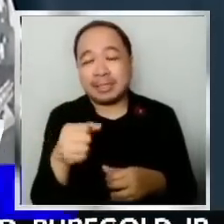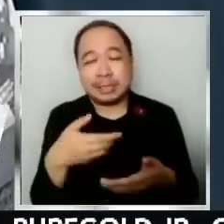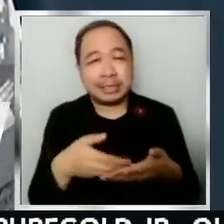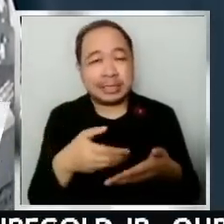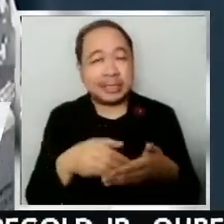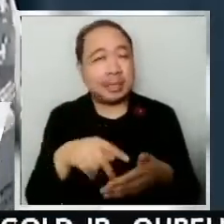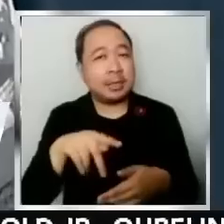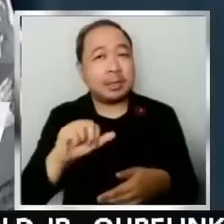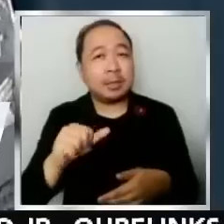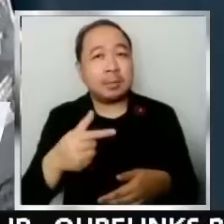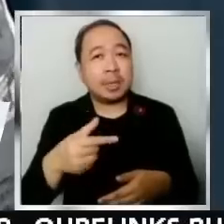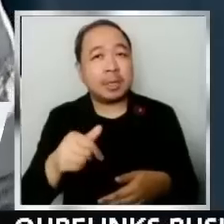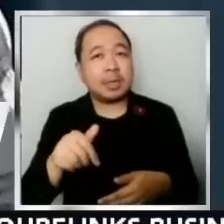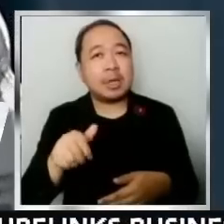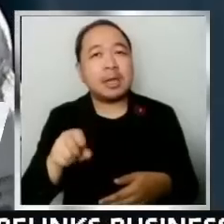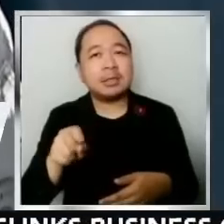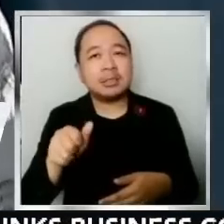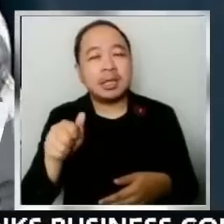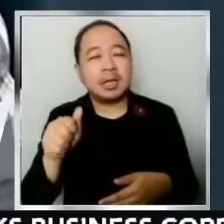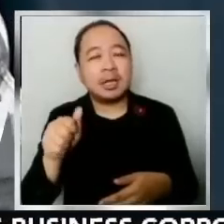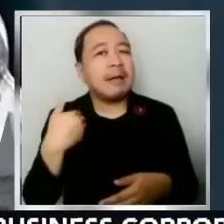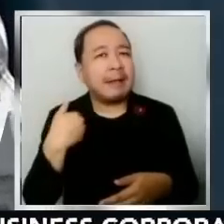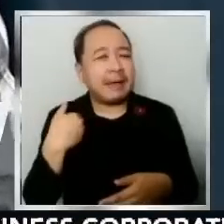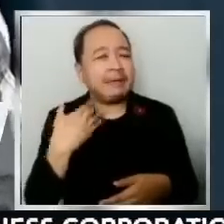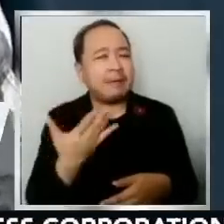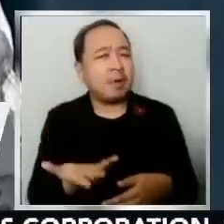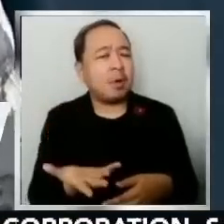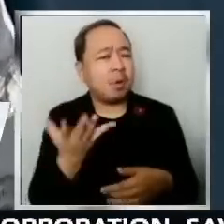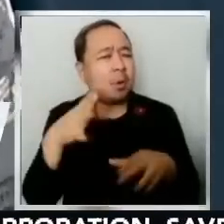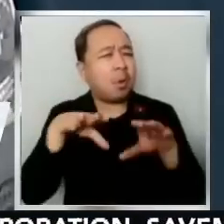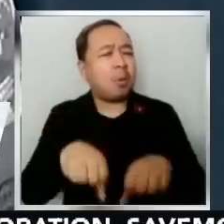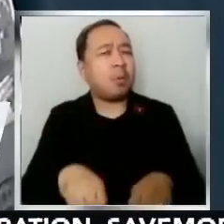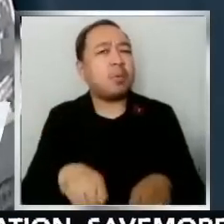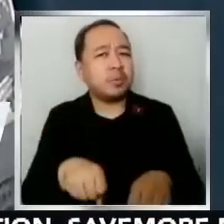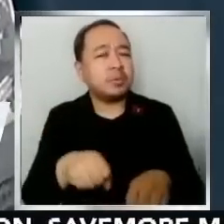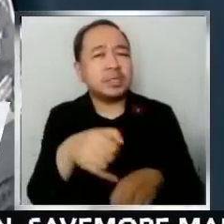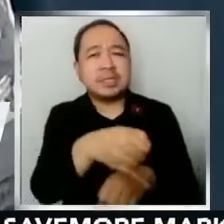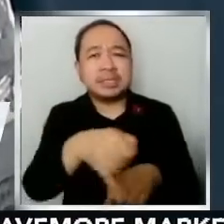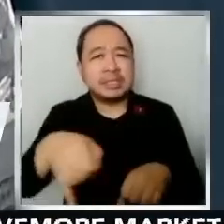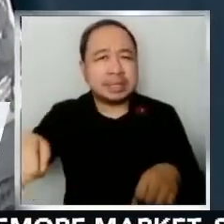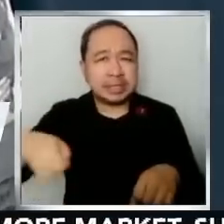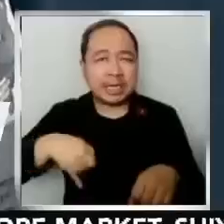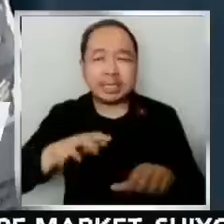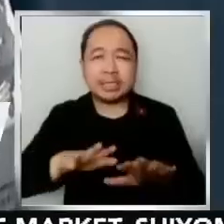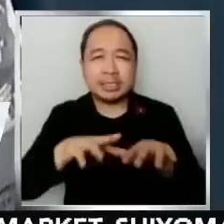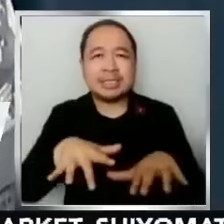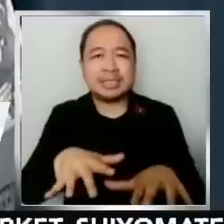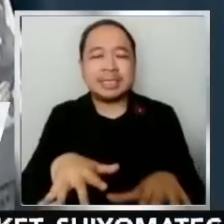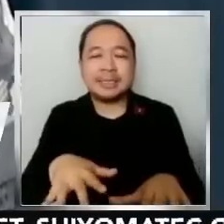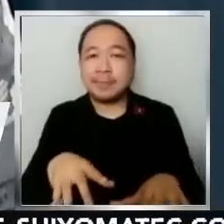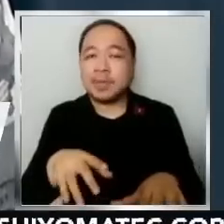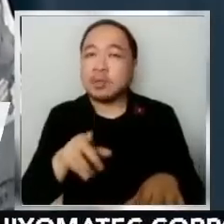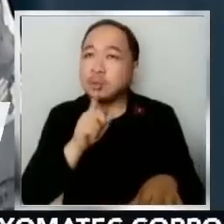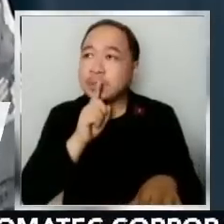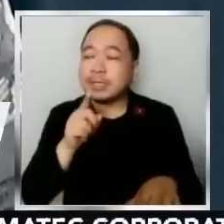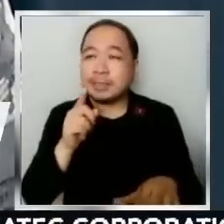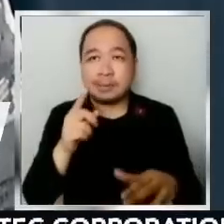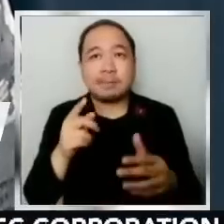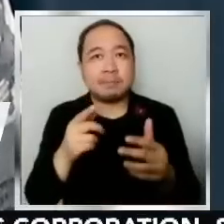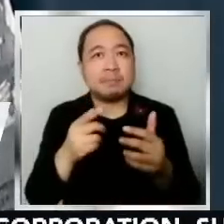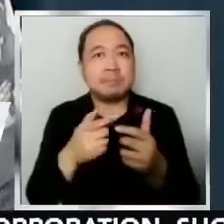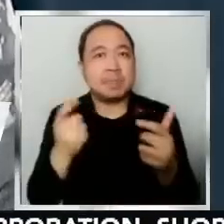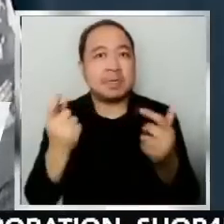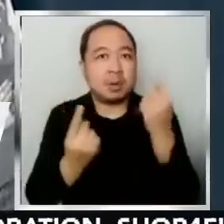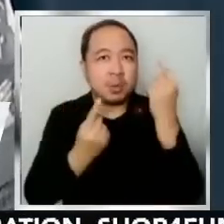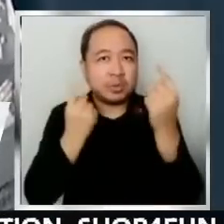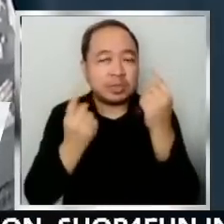territorial sea So it means meron tayong Sovereignty dito so it's it's really concern for all this vessels Bakit